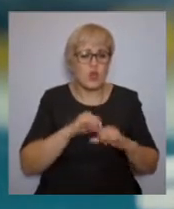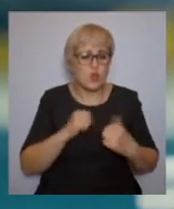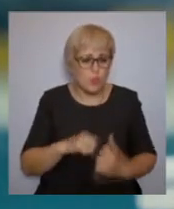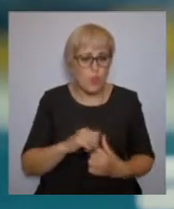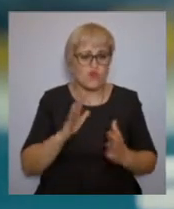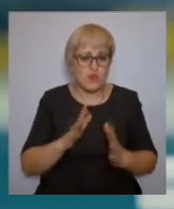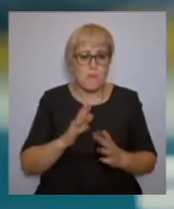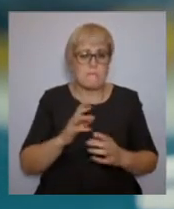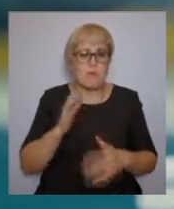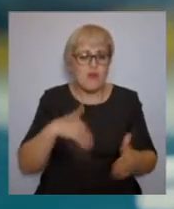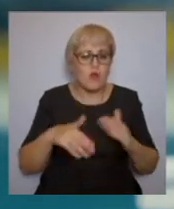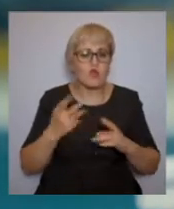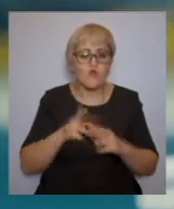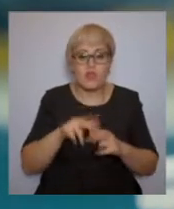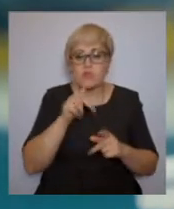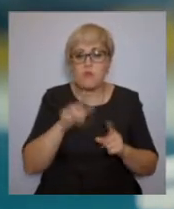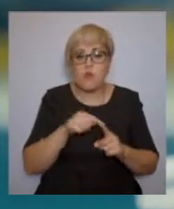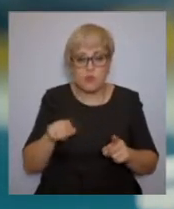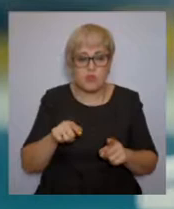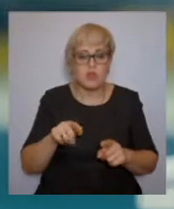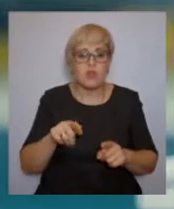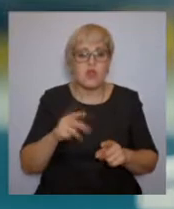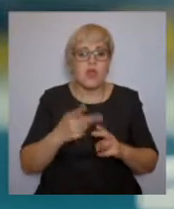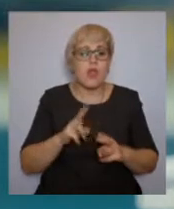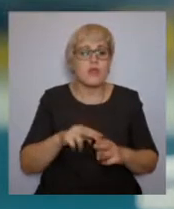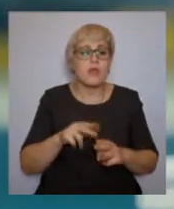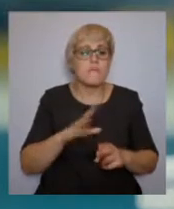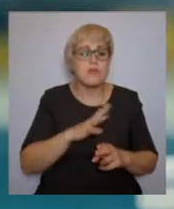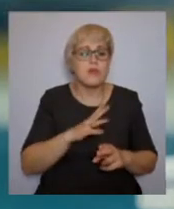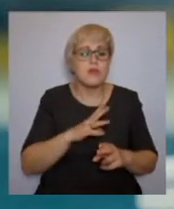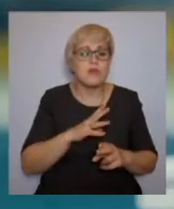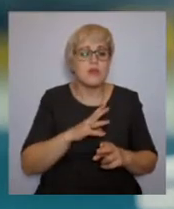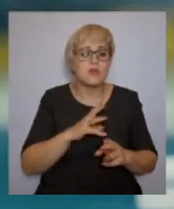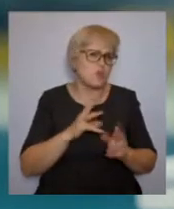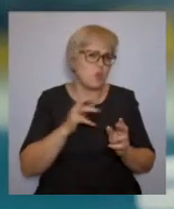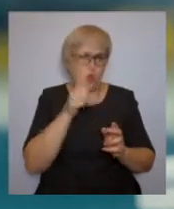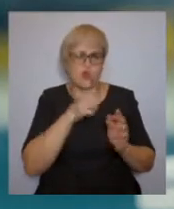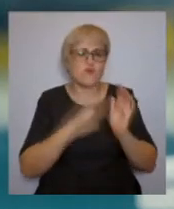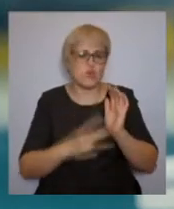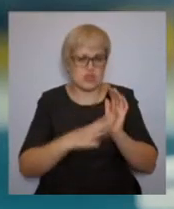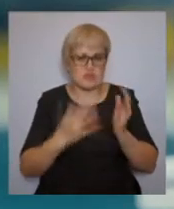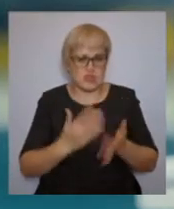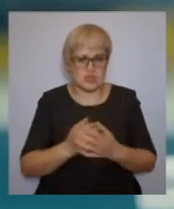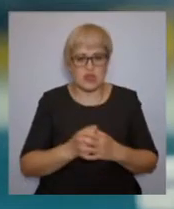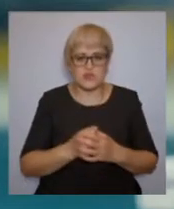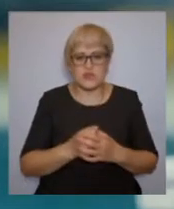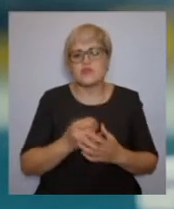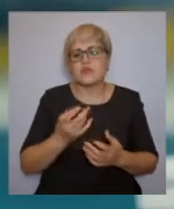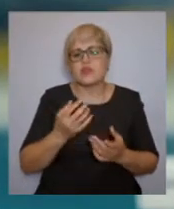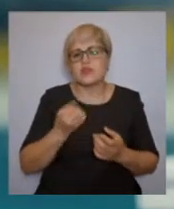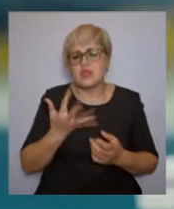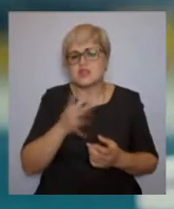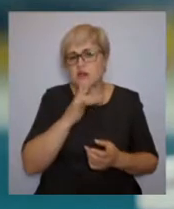восьмидесятых годов на сколько лет меня на протяжении двух лет тренер плавания меня уговаривал давай попробуем водном